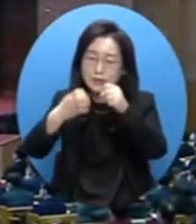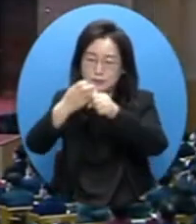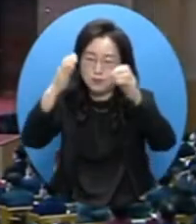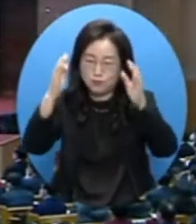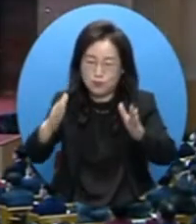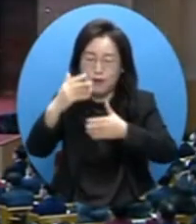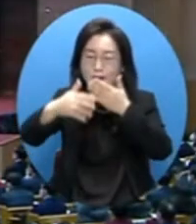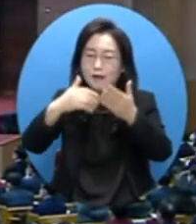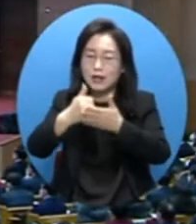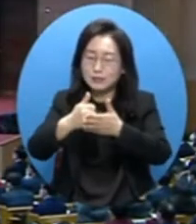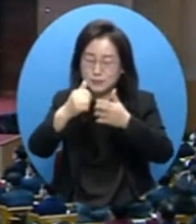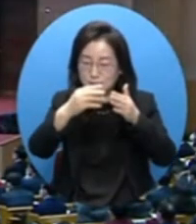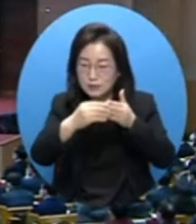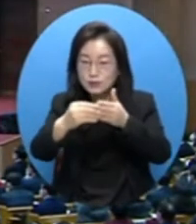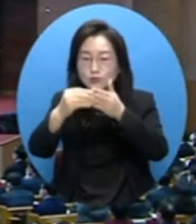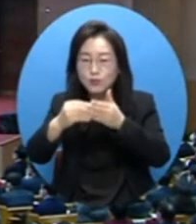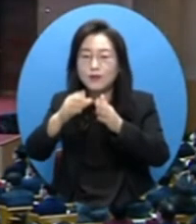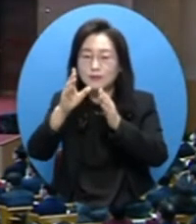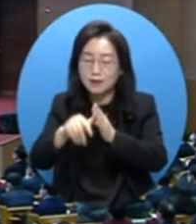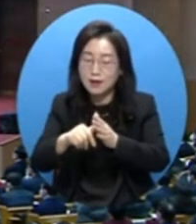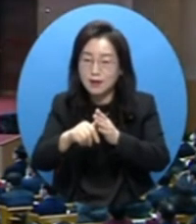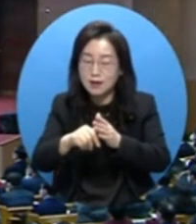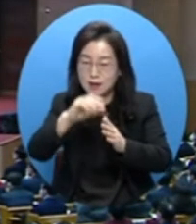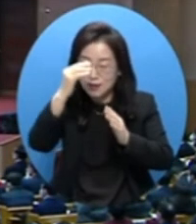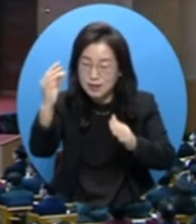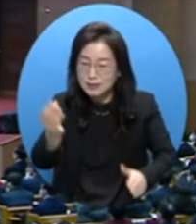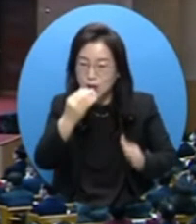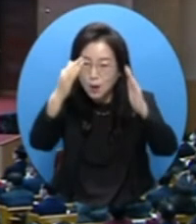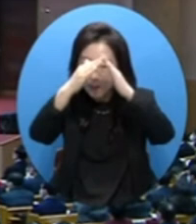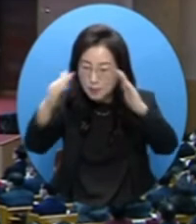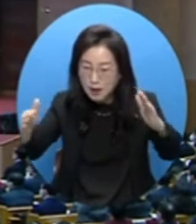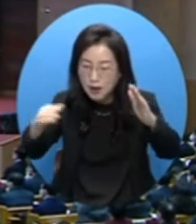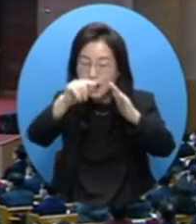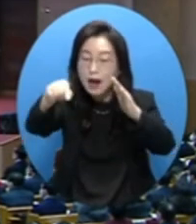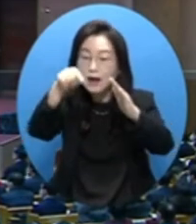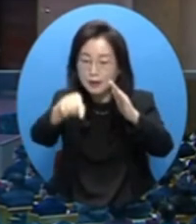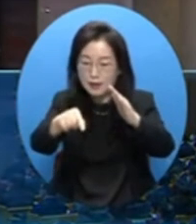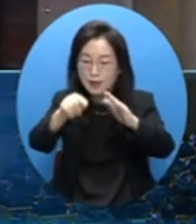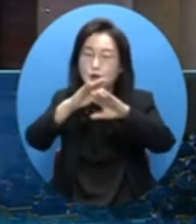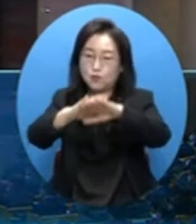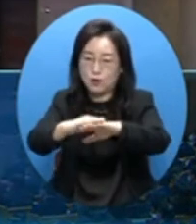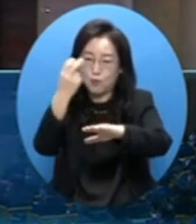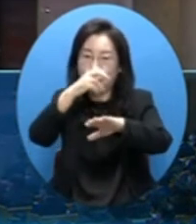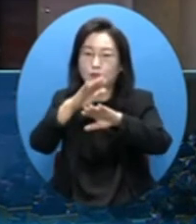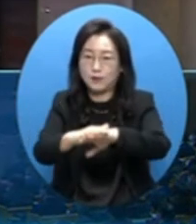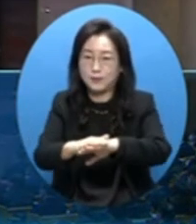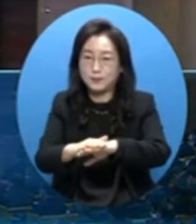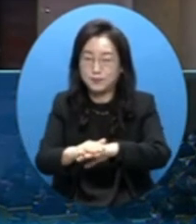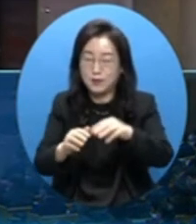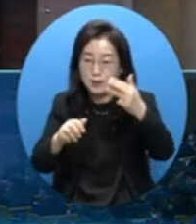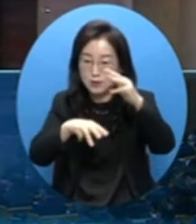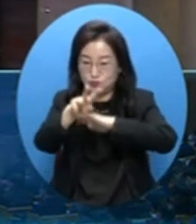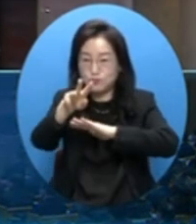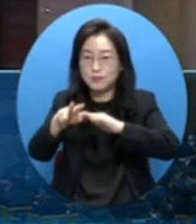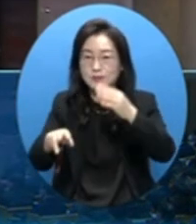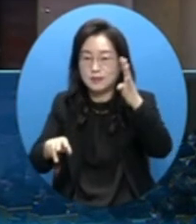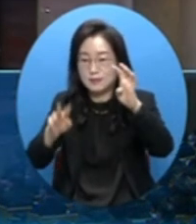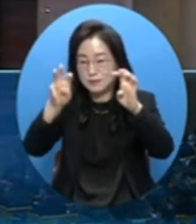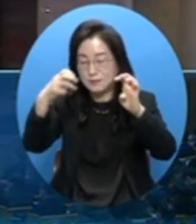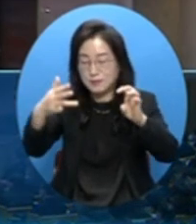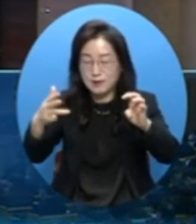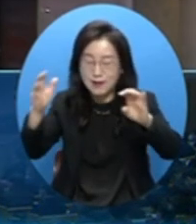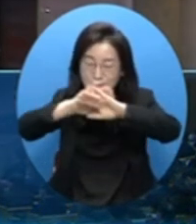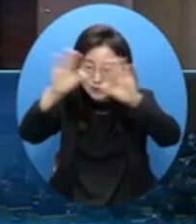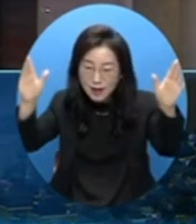그 생명은 지성소 안에 있는이 언약에 있었습니다 주님께 40장 38절은 설명합니다 낮에는 야외에